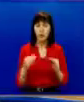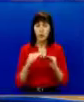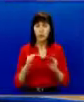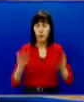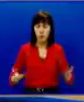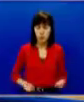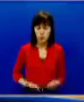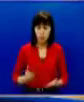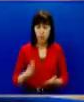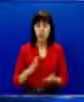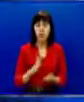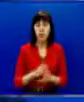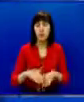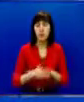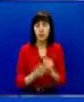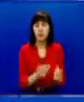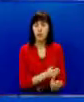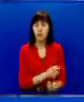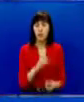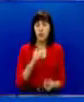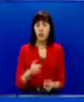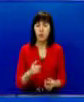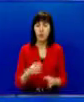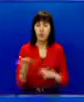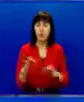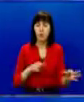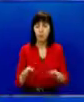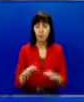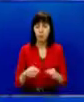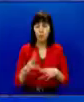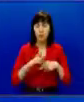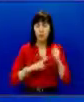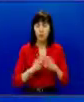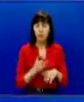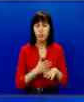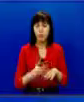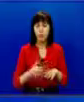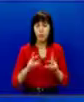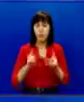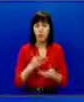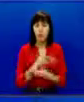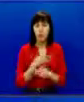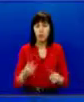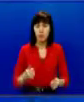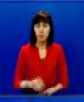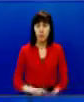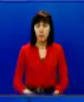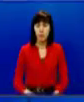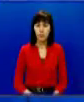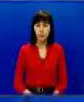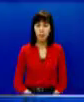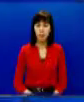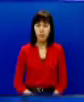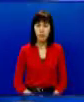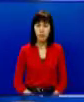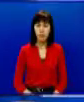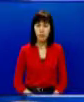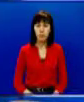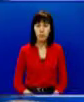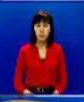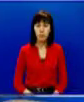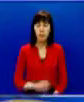тұрады. Жаңасын салғыларақ келген, бірақ сәулет және қала құрылысы бөлімі рұқсат бермейтін көрінеді. Мына жақтан аққан ағын